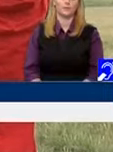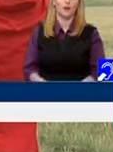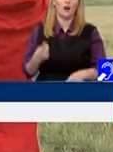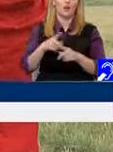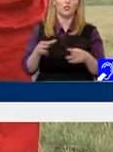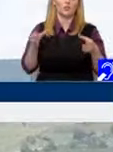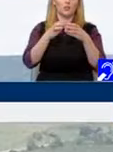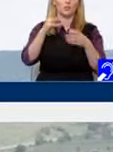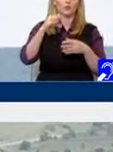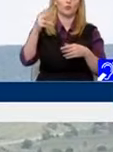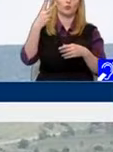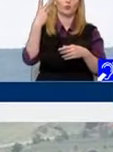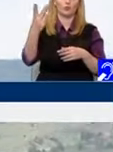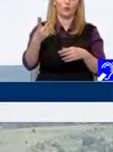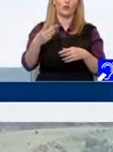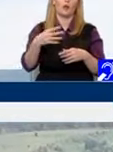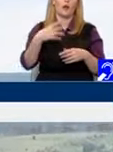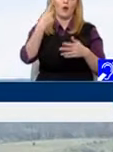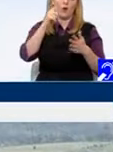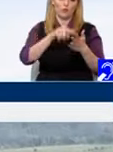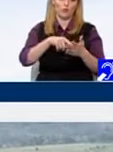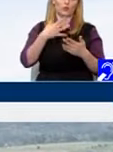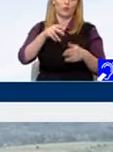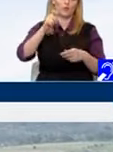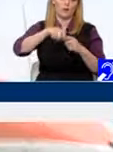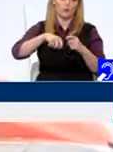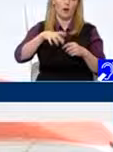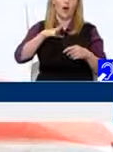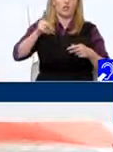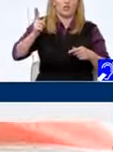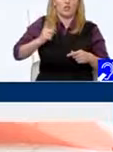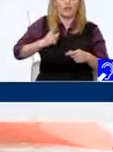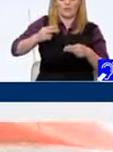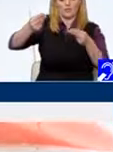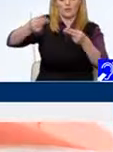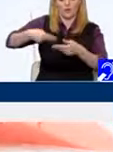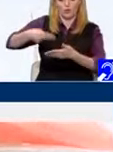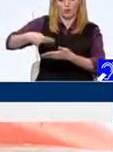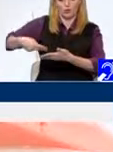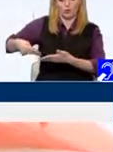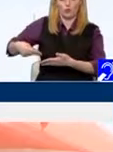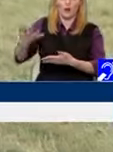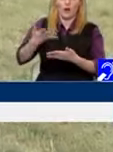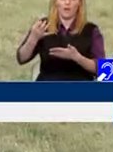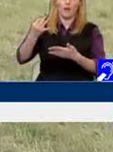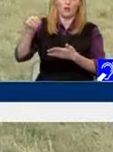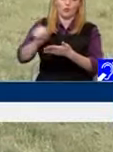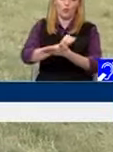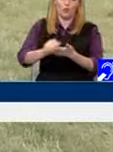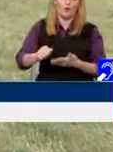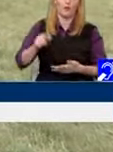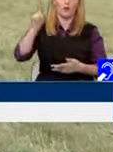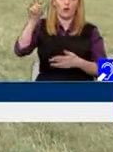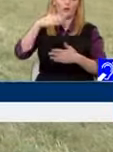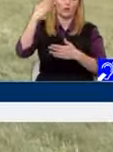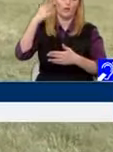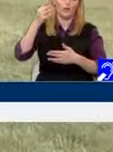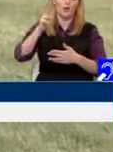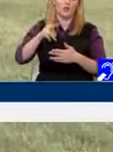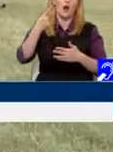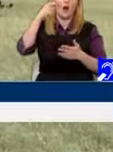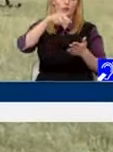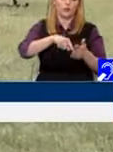SMURT 2 a ajuns deja la prima etapă de aprobare. Așteaptă semnătura Biroului Regional de Cooperare Transfrontalieră de la Iași. Va ajunge